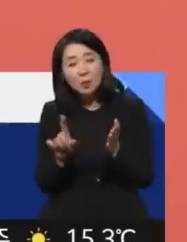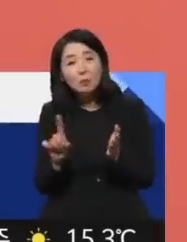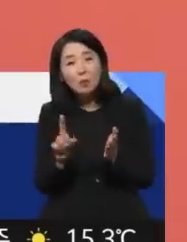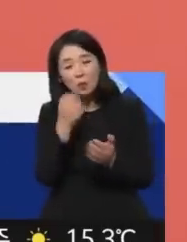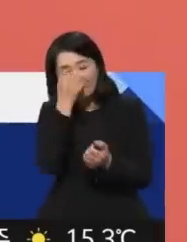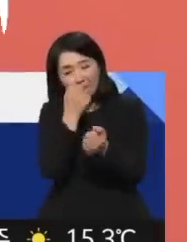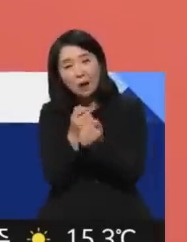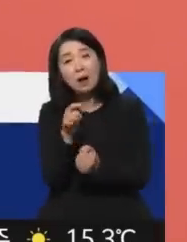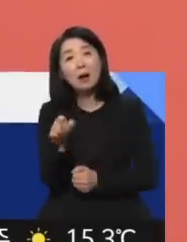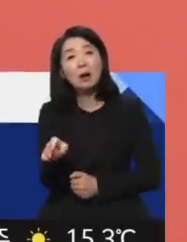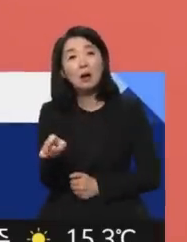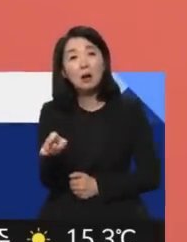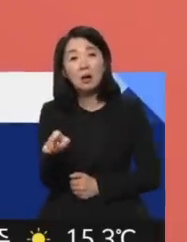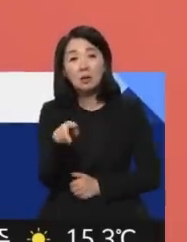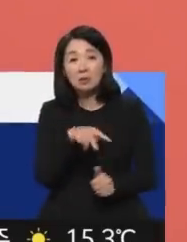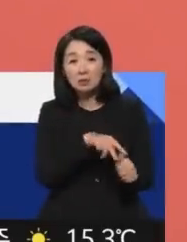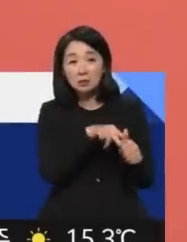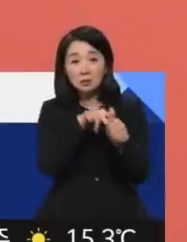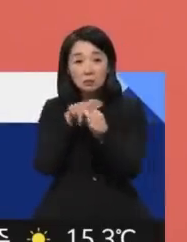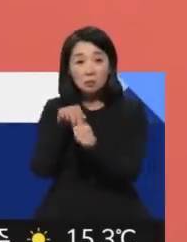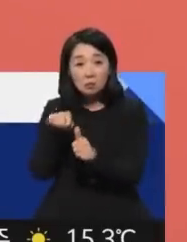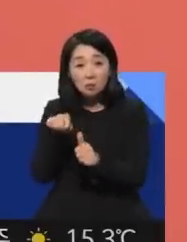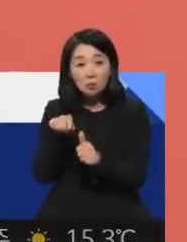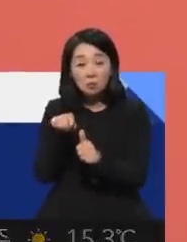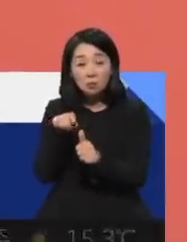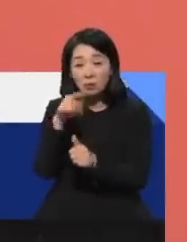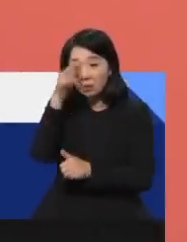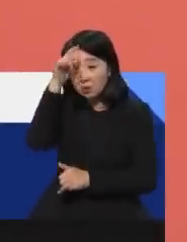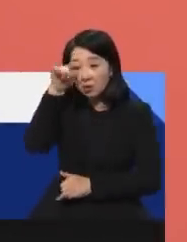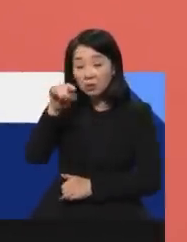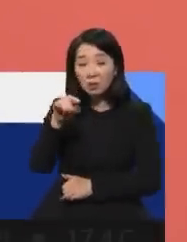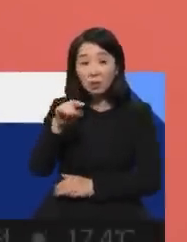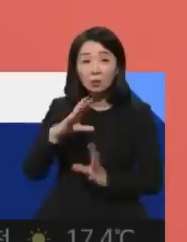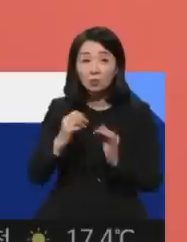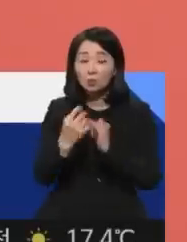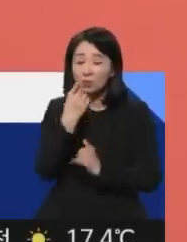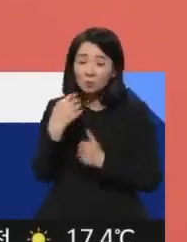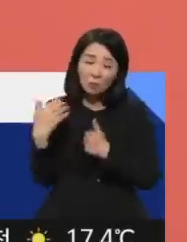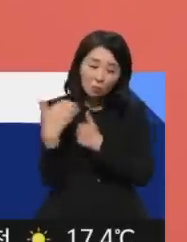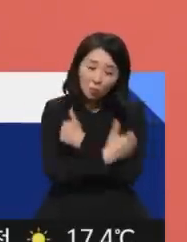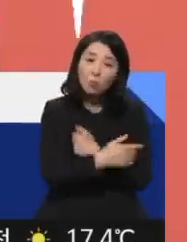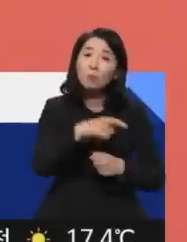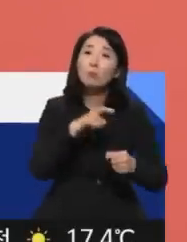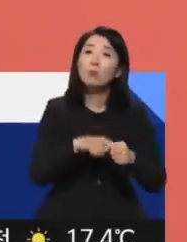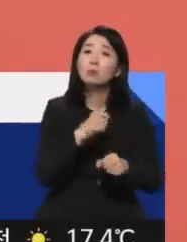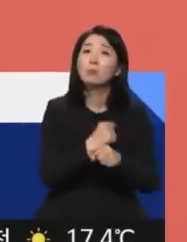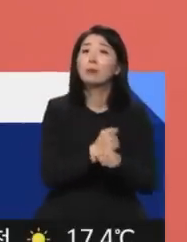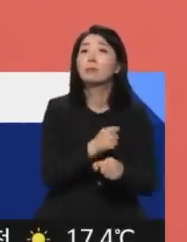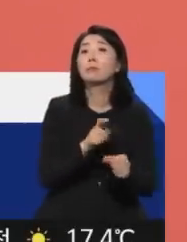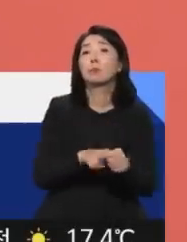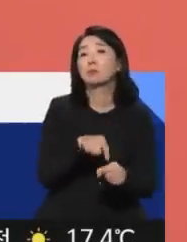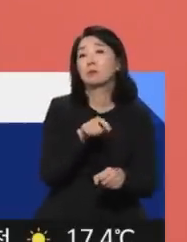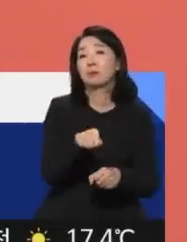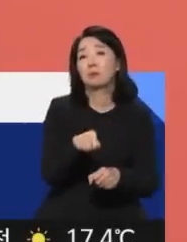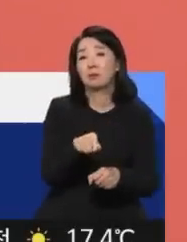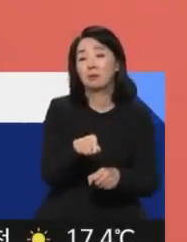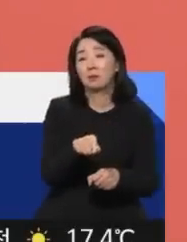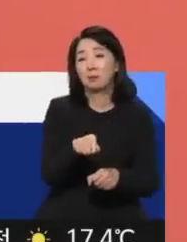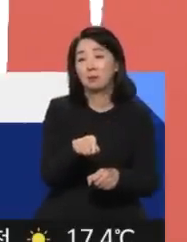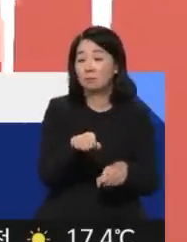지금 얘기한 정보는 그런 경찰이 국민의 생명과 신체를 보호하기 위한 그러한